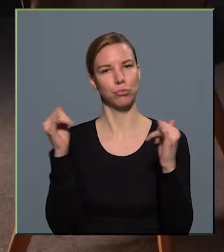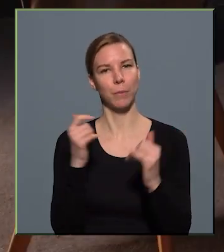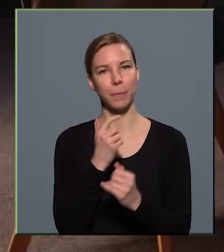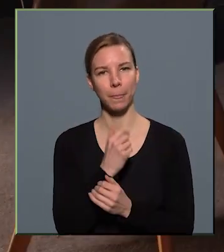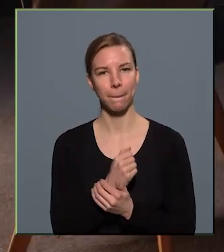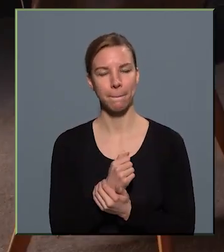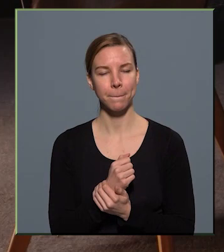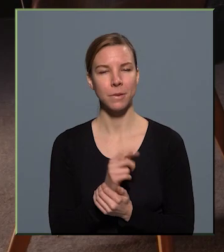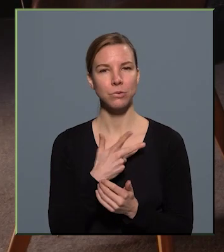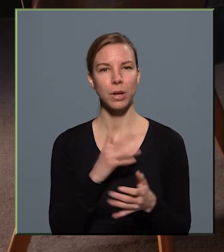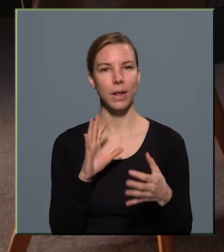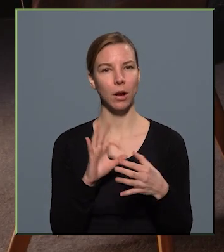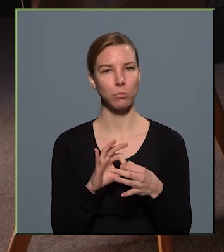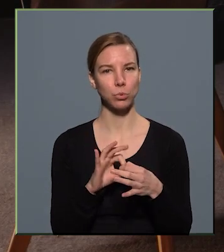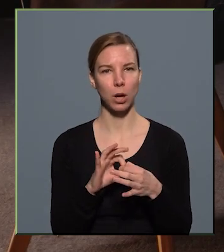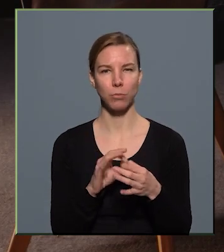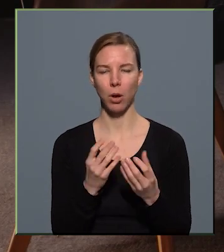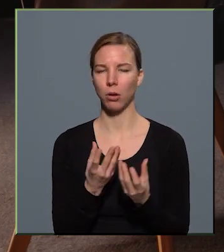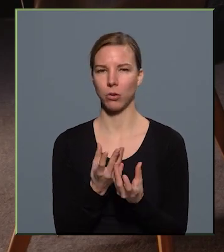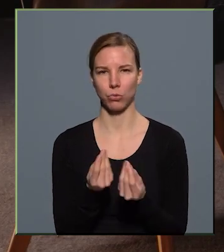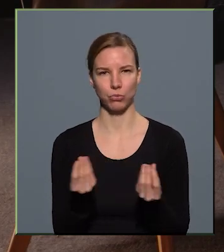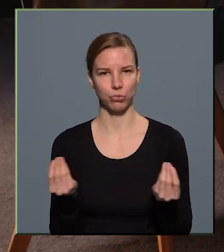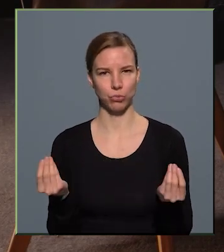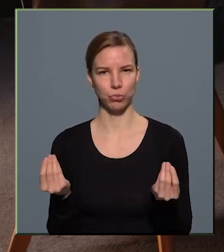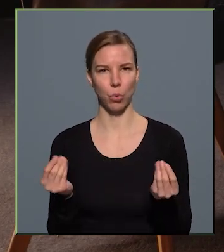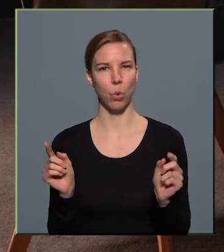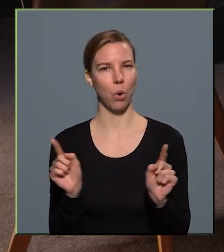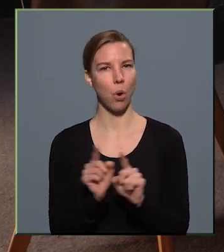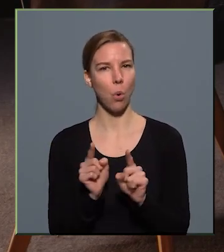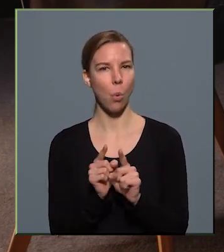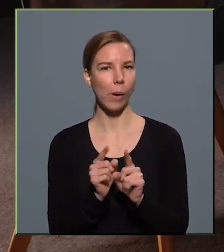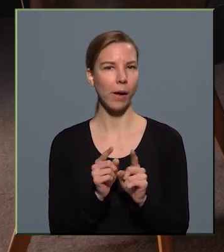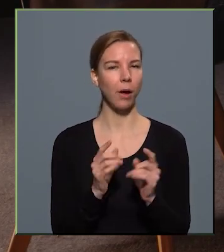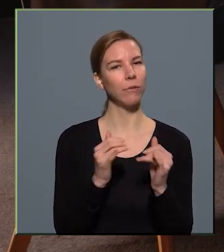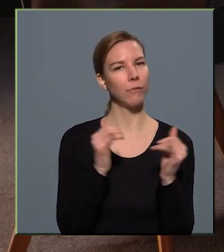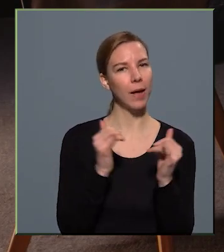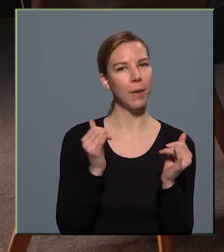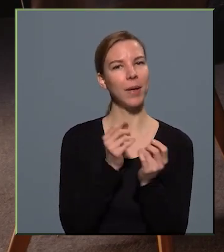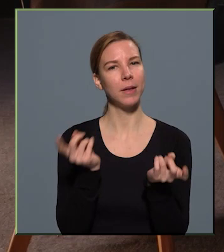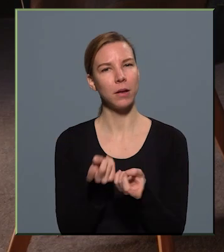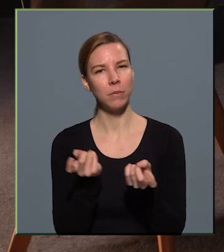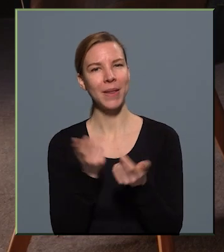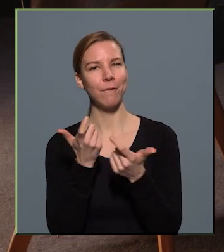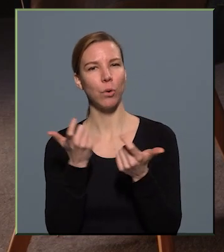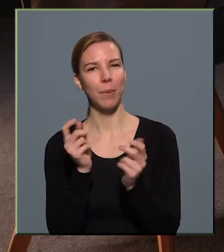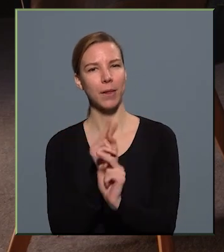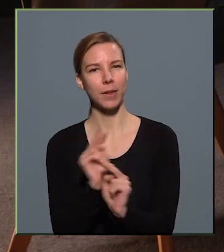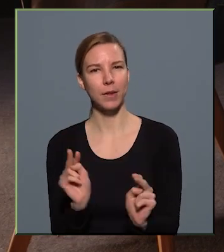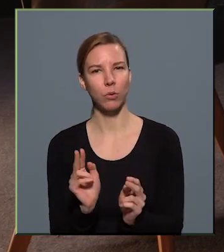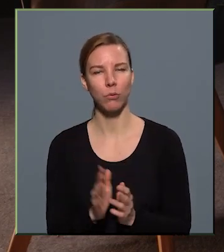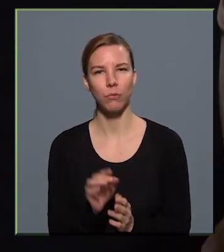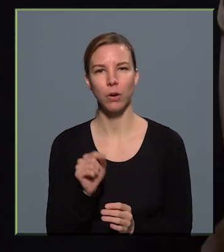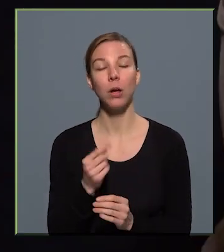hát ezzel kapcsolatban aztán mostanában rengeteg olyan fejlemény, információ van, amivel